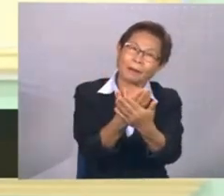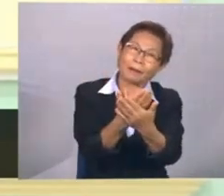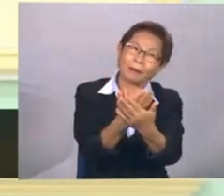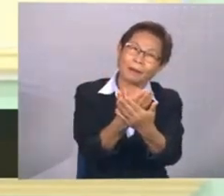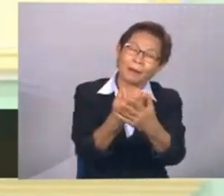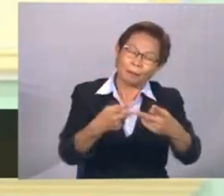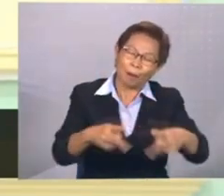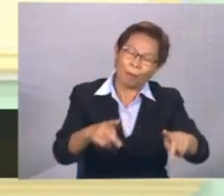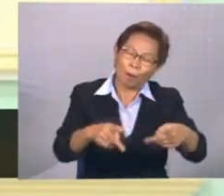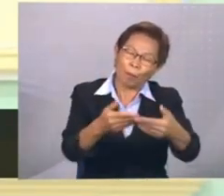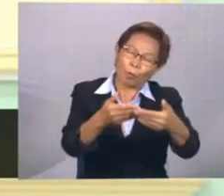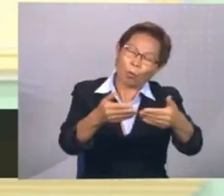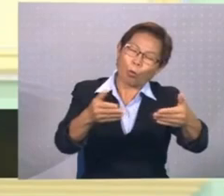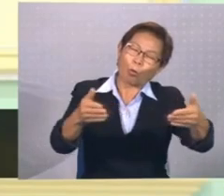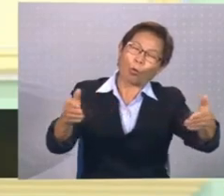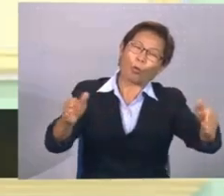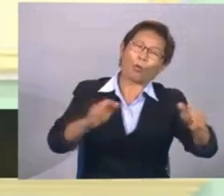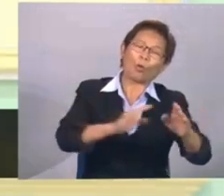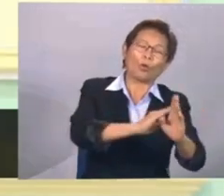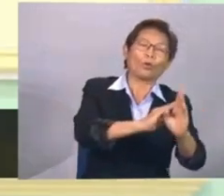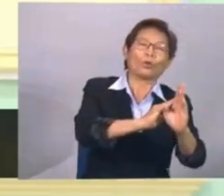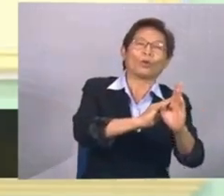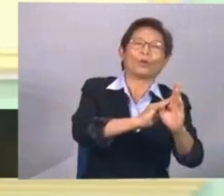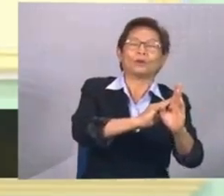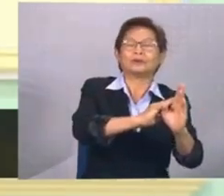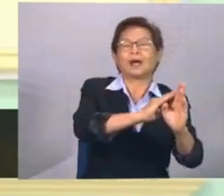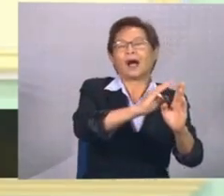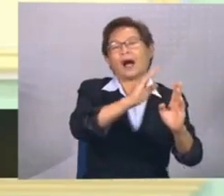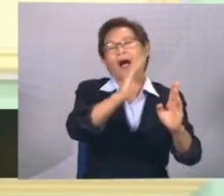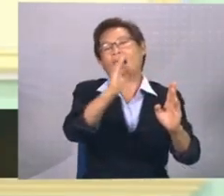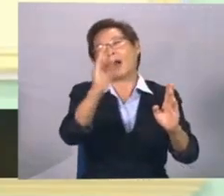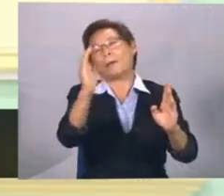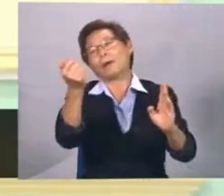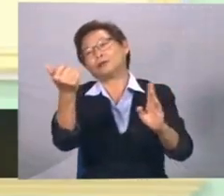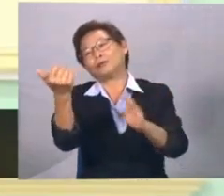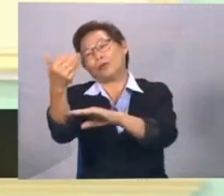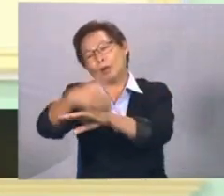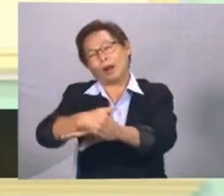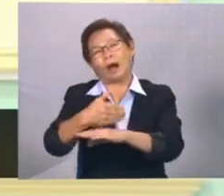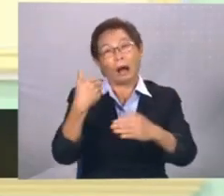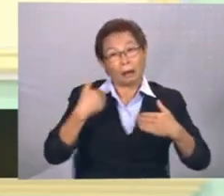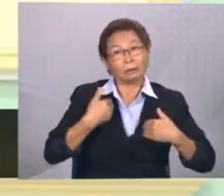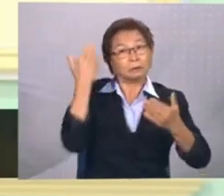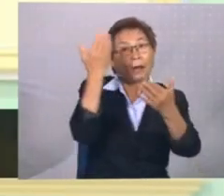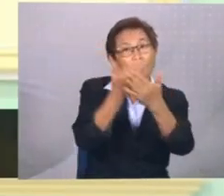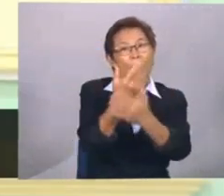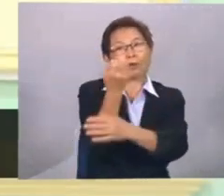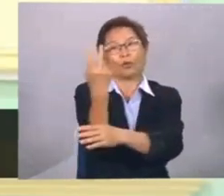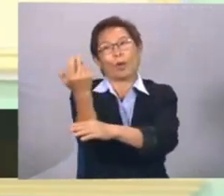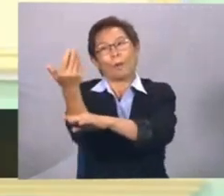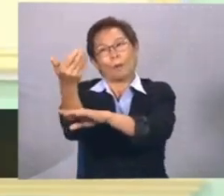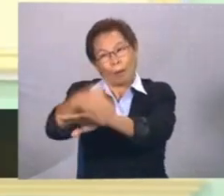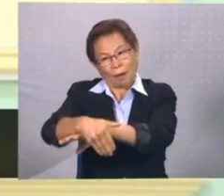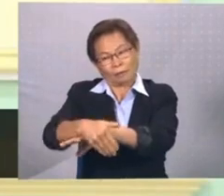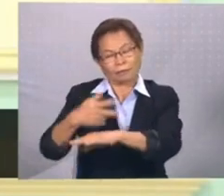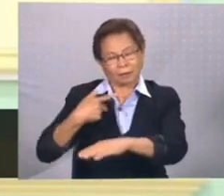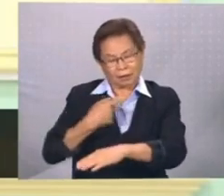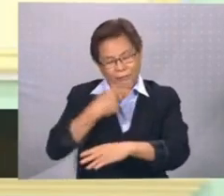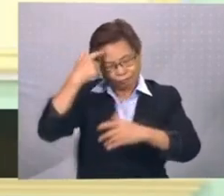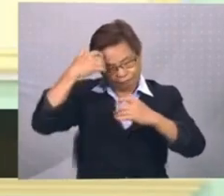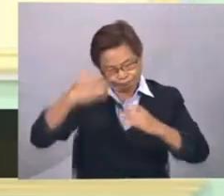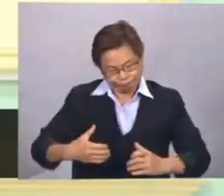premis mereka sehingga ke puluh malam dan ada yang sampai ke-12 mudah dia kita dengan oleh itu kita membuat